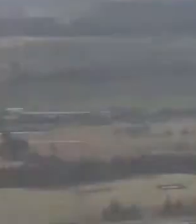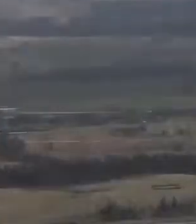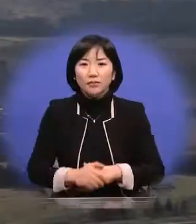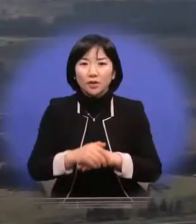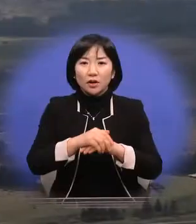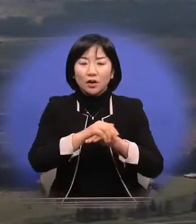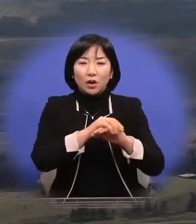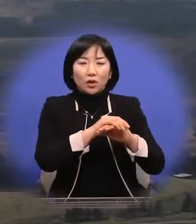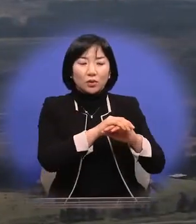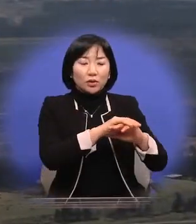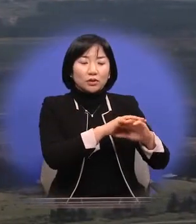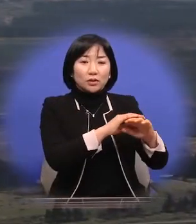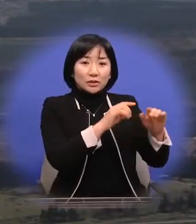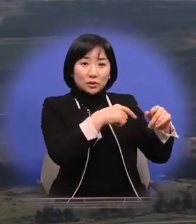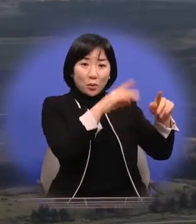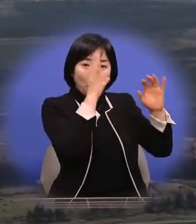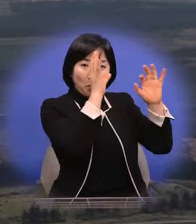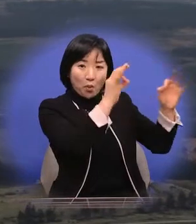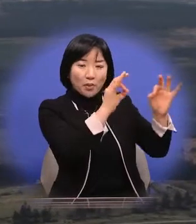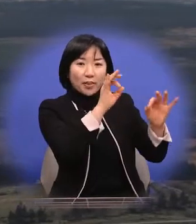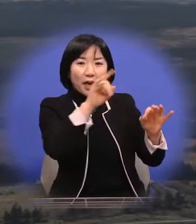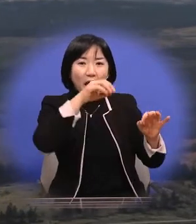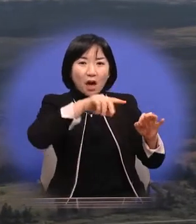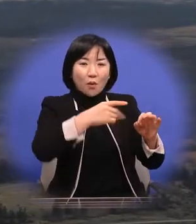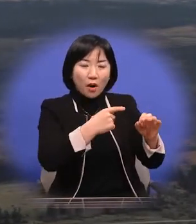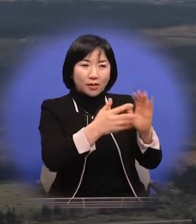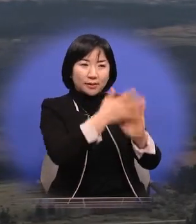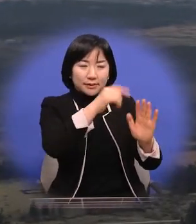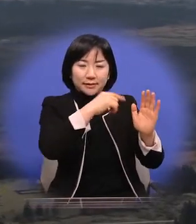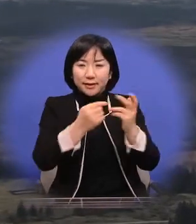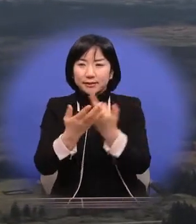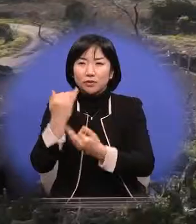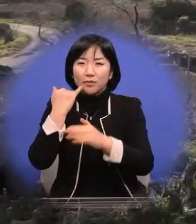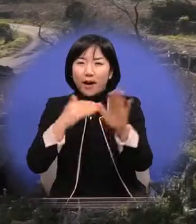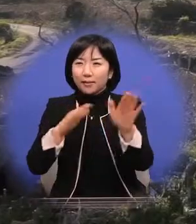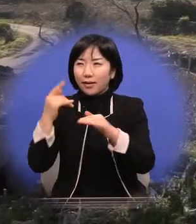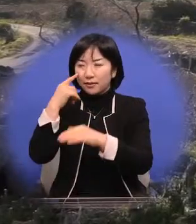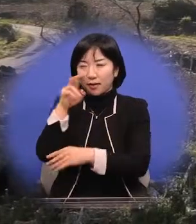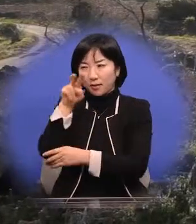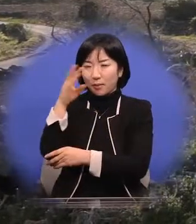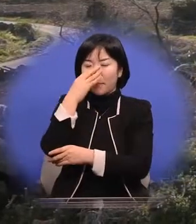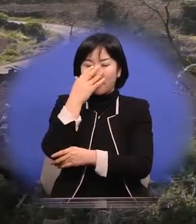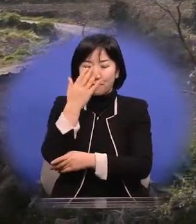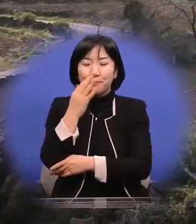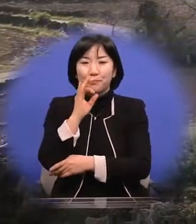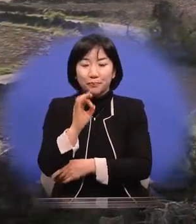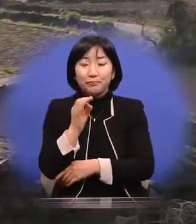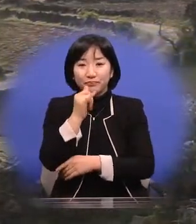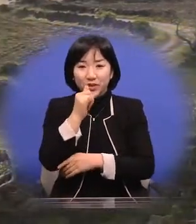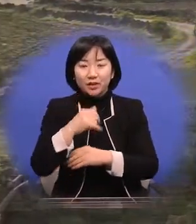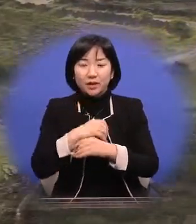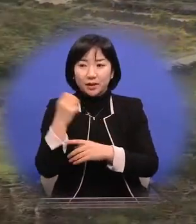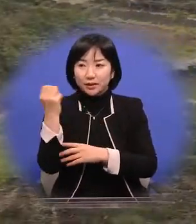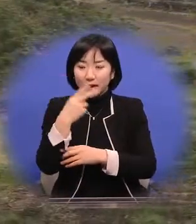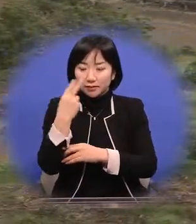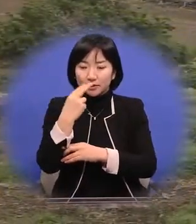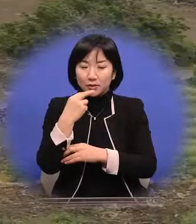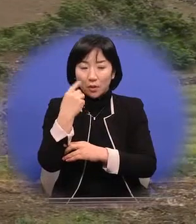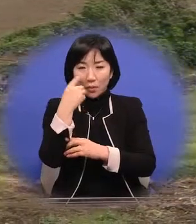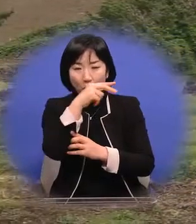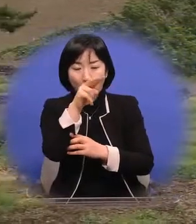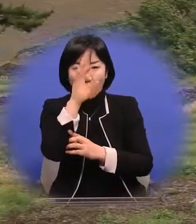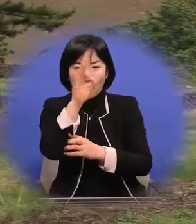북쪽으로 눈을 돌리면 애월 시내와 제주 앞바다가 한눈에 들어옵니다. 다시 남쪽으로 발길을 돌리면